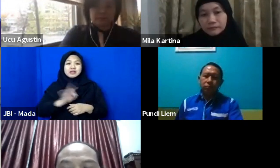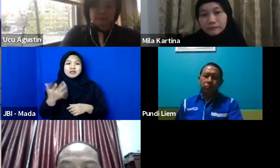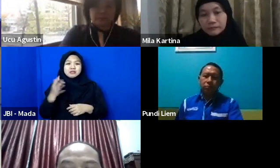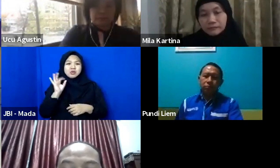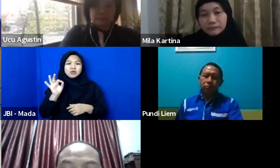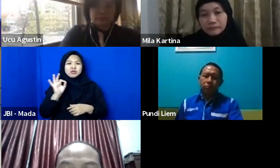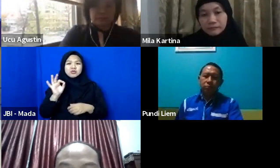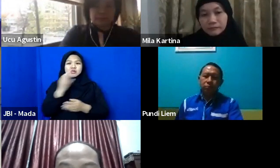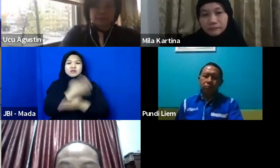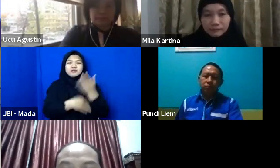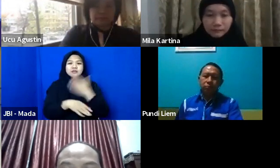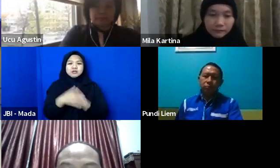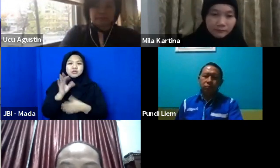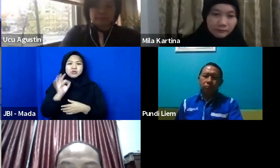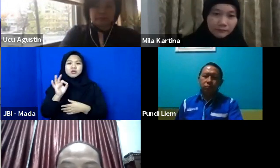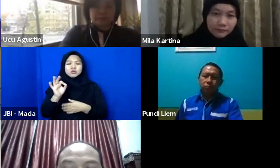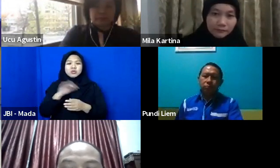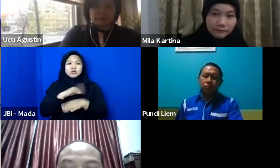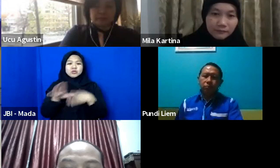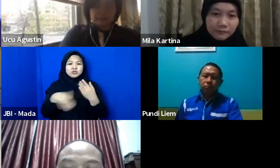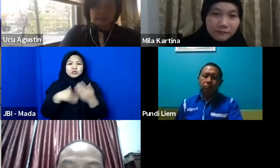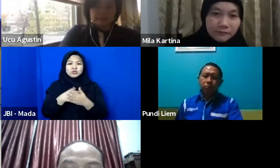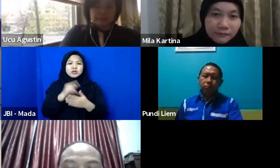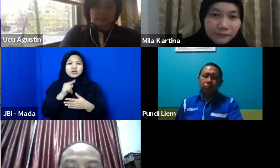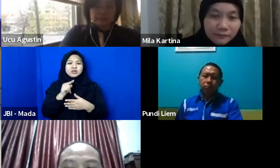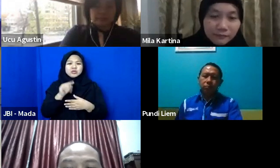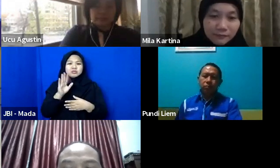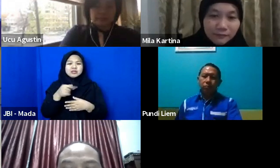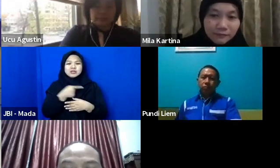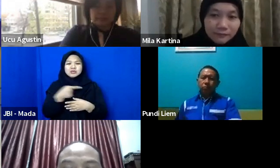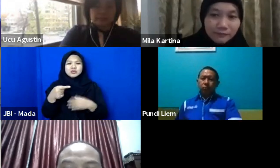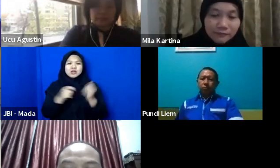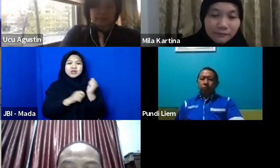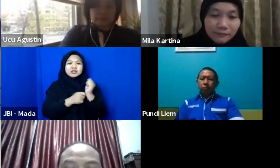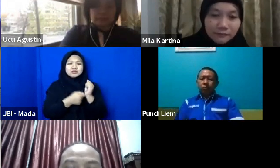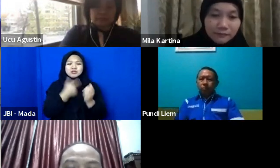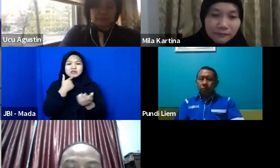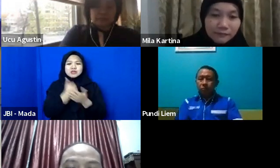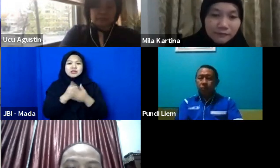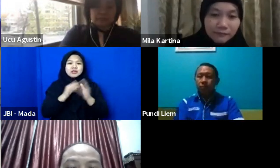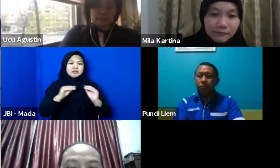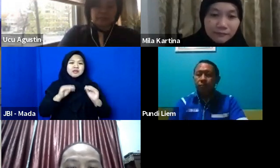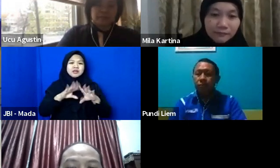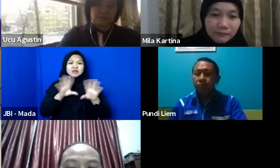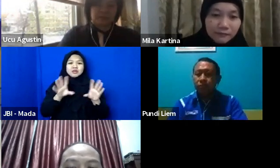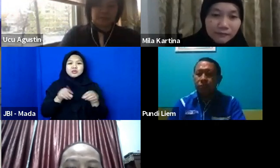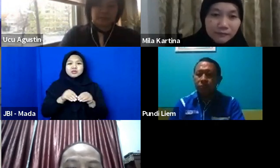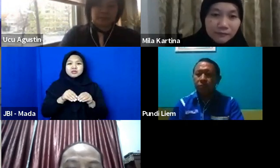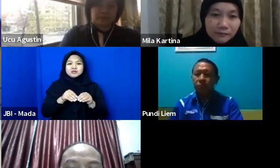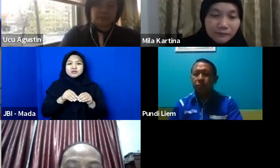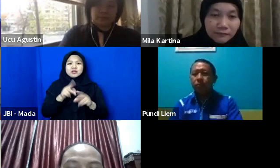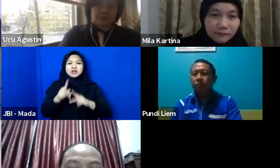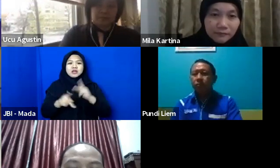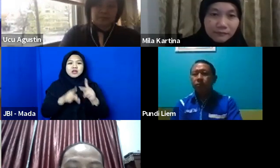orang tua difabel atau orangtua secara keseluruhan itu kalau masih kurang respon tentang pentingnya pendidikan inklusif ini Nah kalau